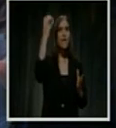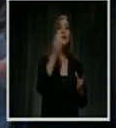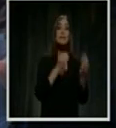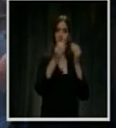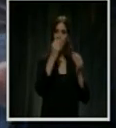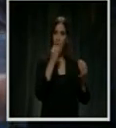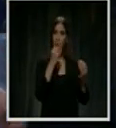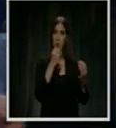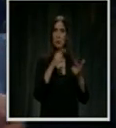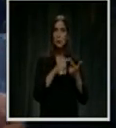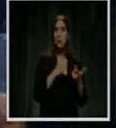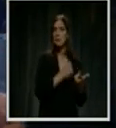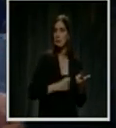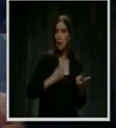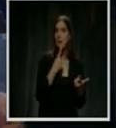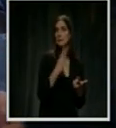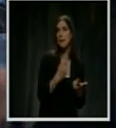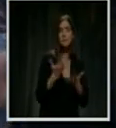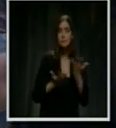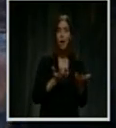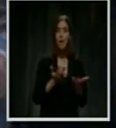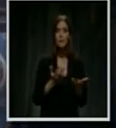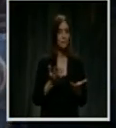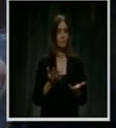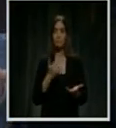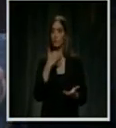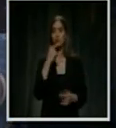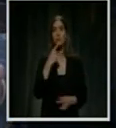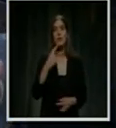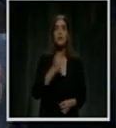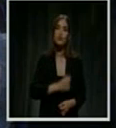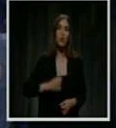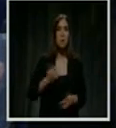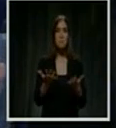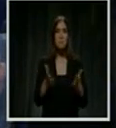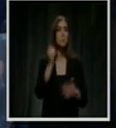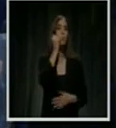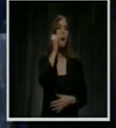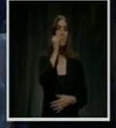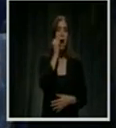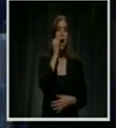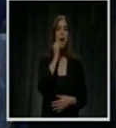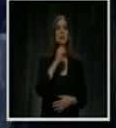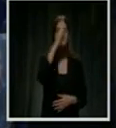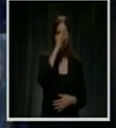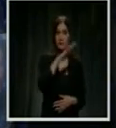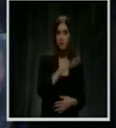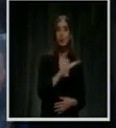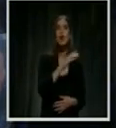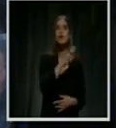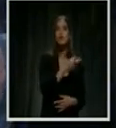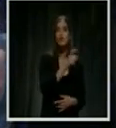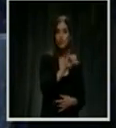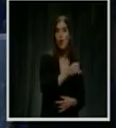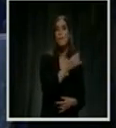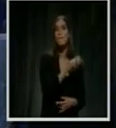apoloġija lilhom Jean Paul Sofia, kif m'għamilx apoloġija lil kull min ipprova ma jagħtix kasu f'dan il-pajjiż.